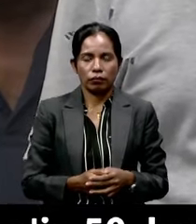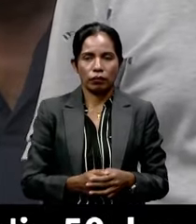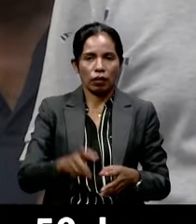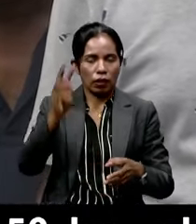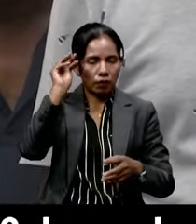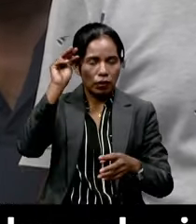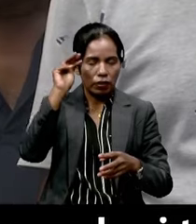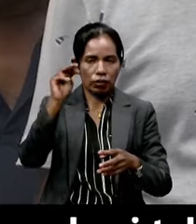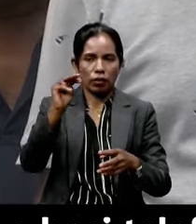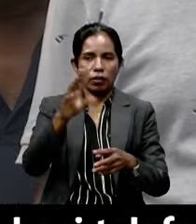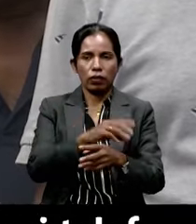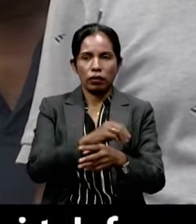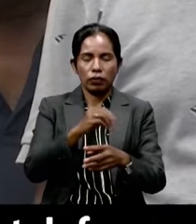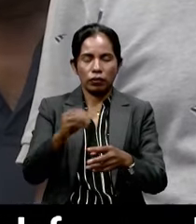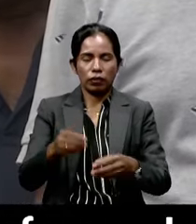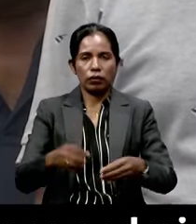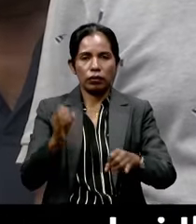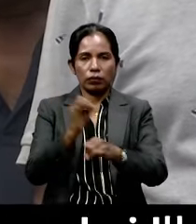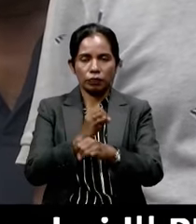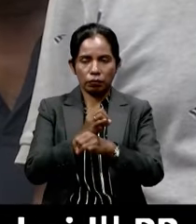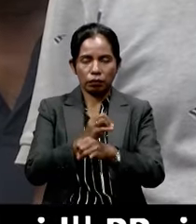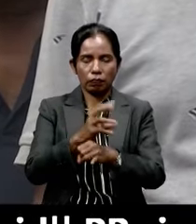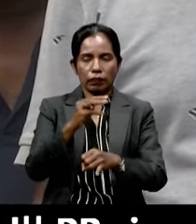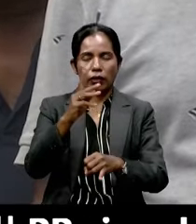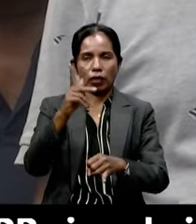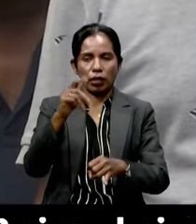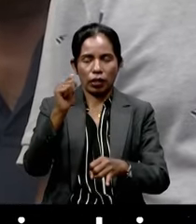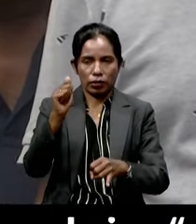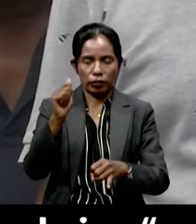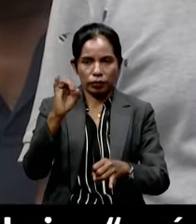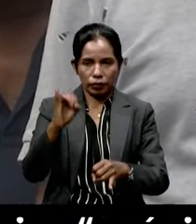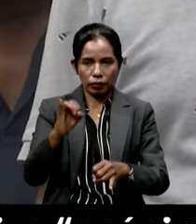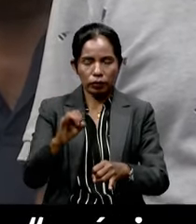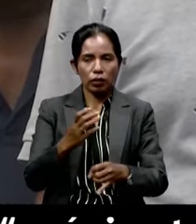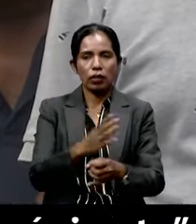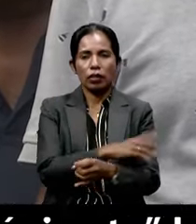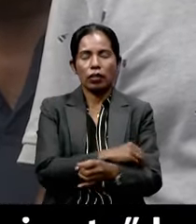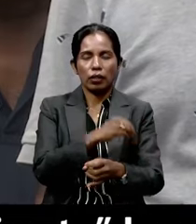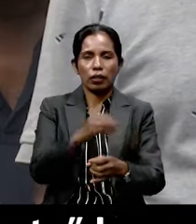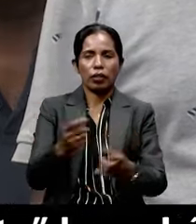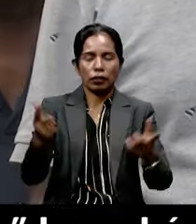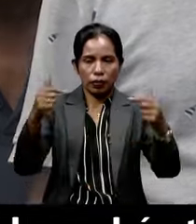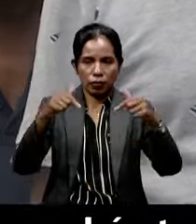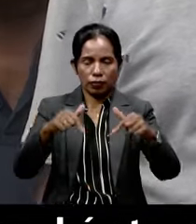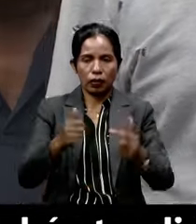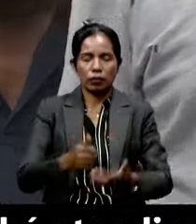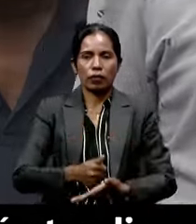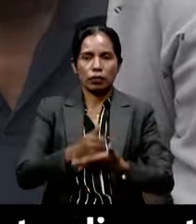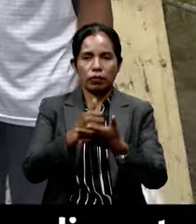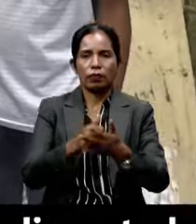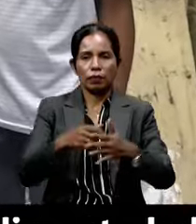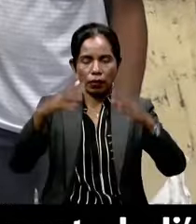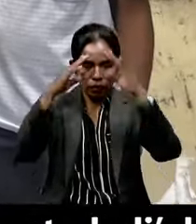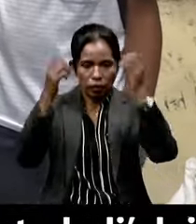ministerio comercio industria mekael us CLN ola iniciativa de me para tu mai direta keras. Lunemos